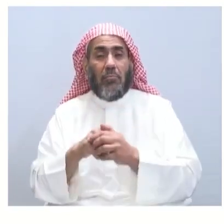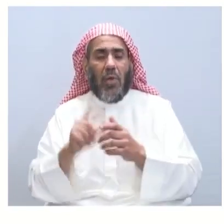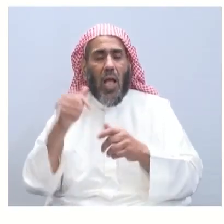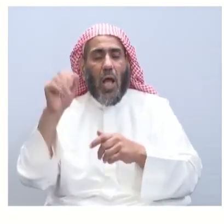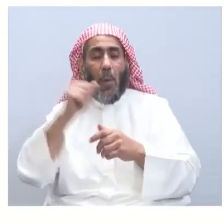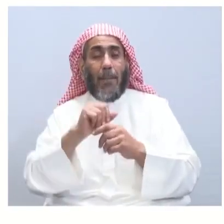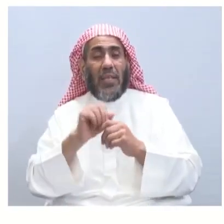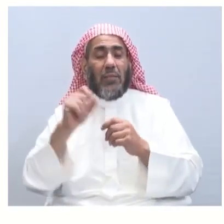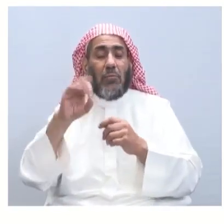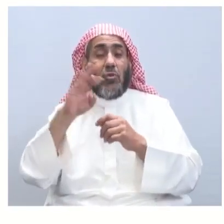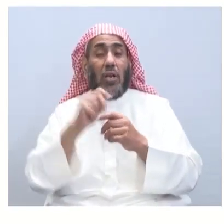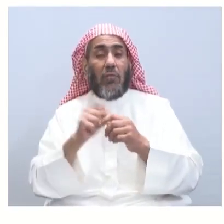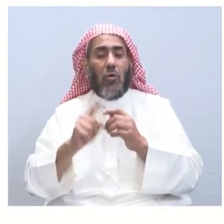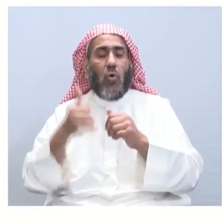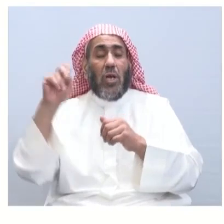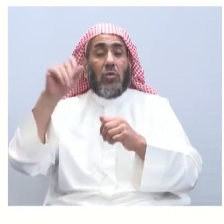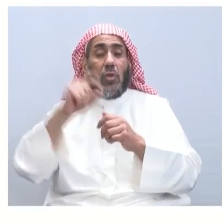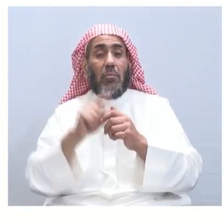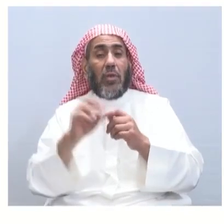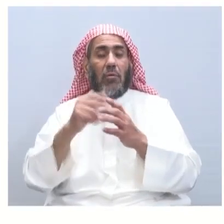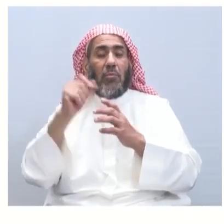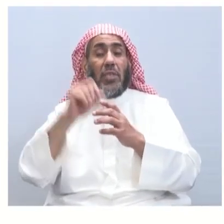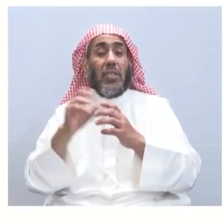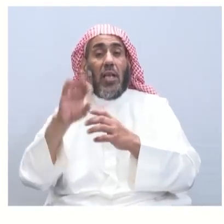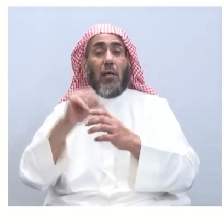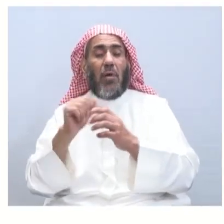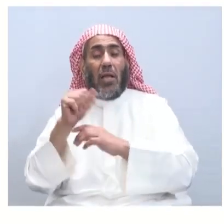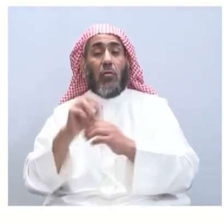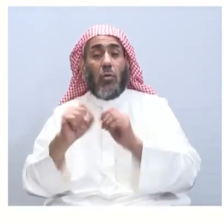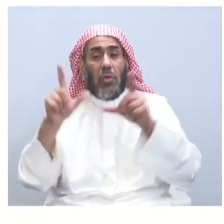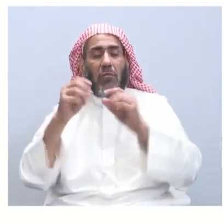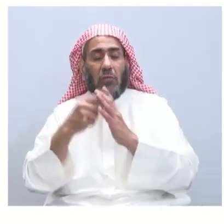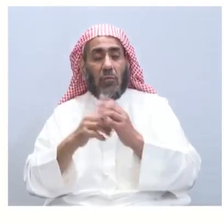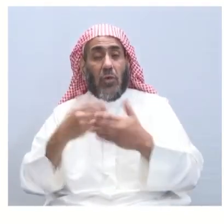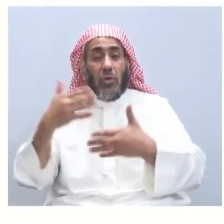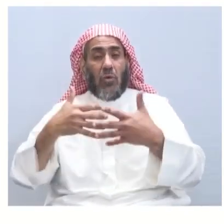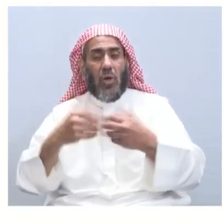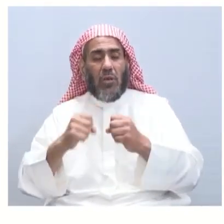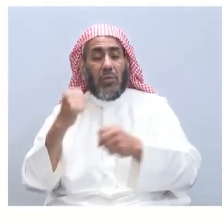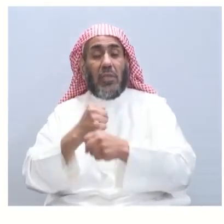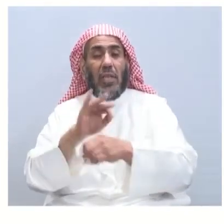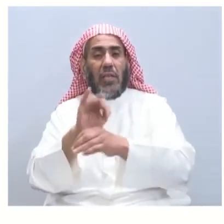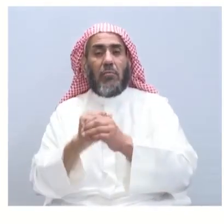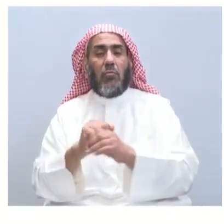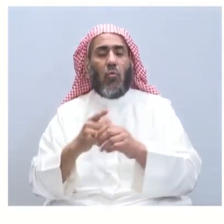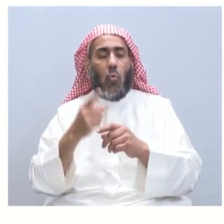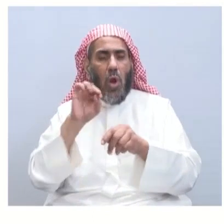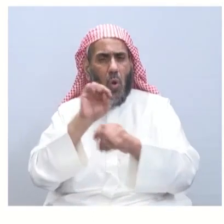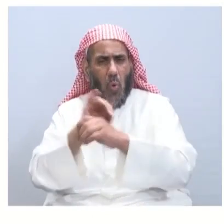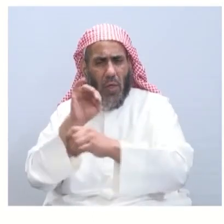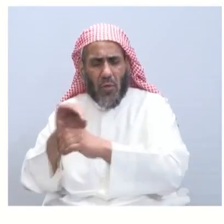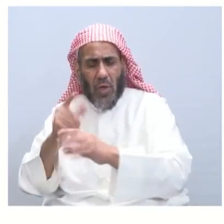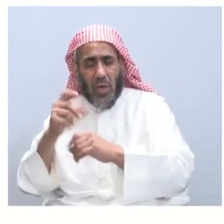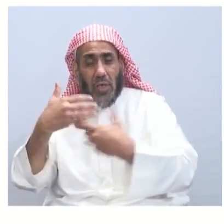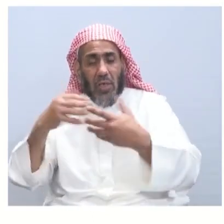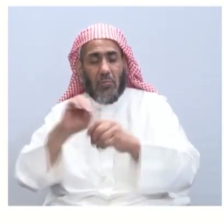احمد بن مشرف وسليمان ابن سحمان وكذلك تبرز في شعرهما الجوانب التعليميه والوعظ وكان هنا